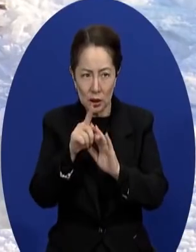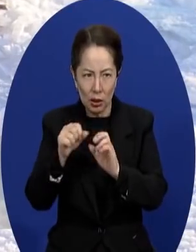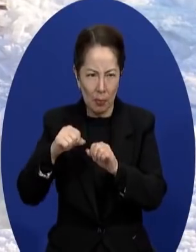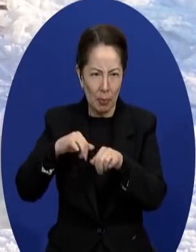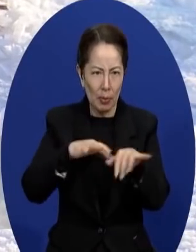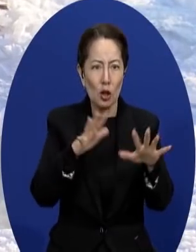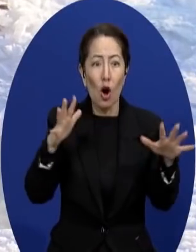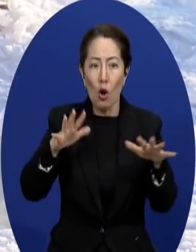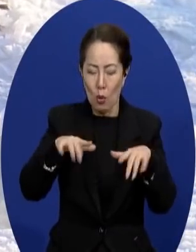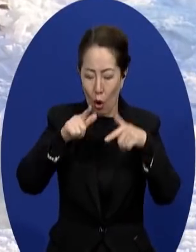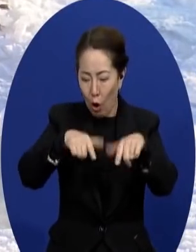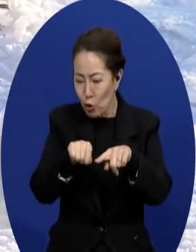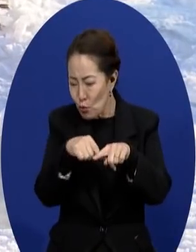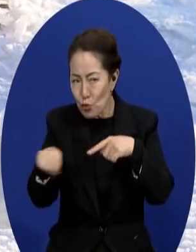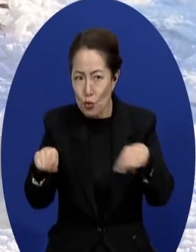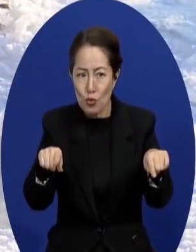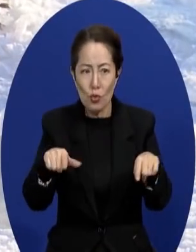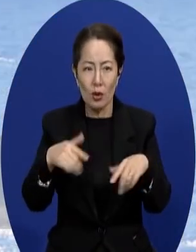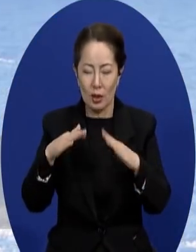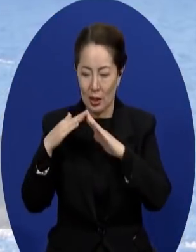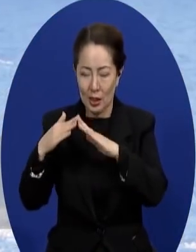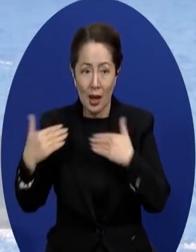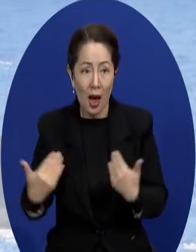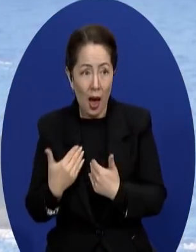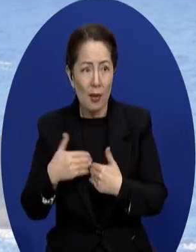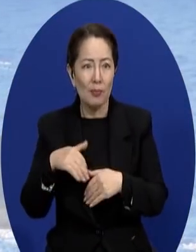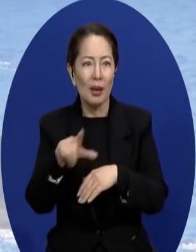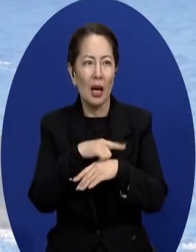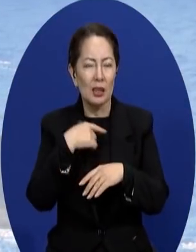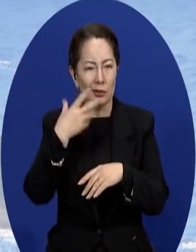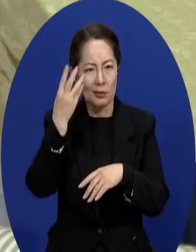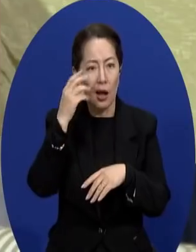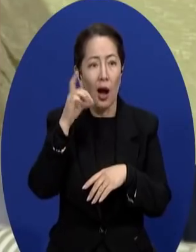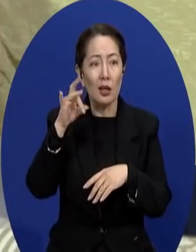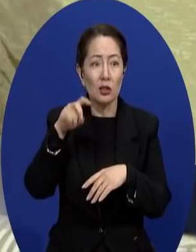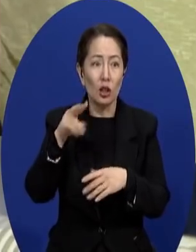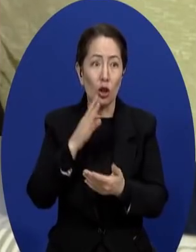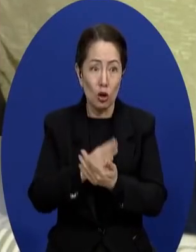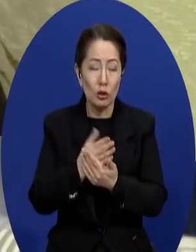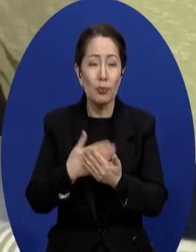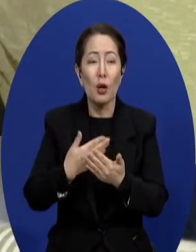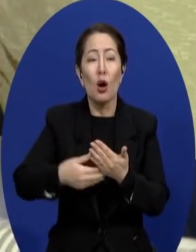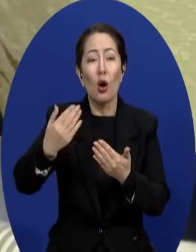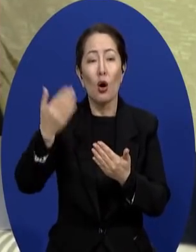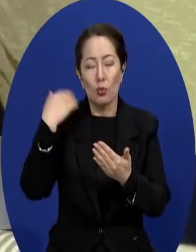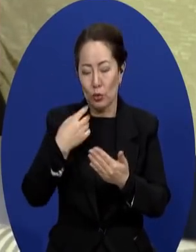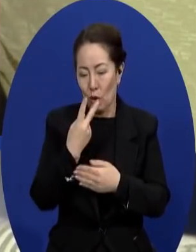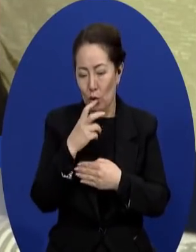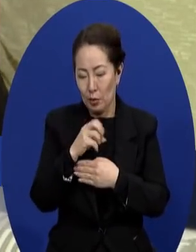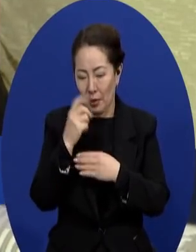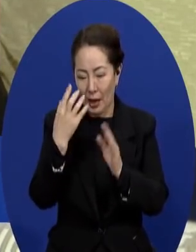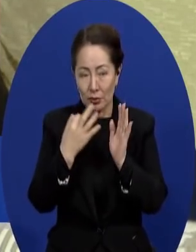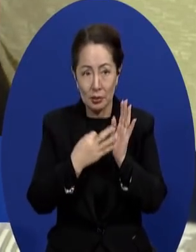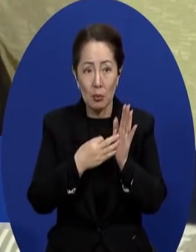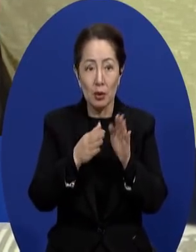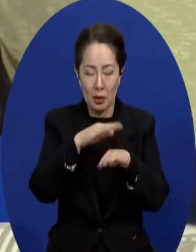томоохон гол мөрний дэргэд байдаг суурин газруудад энхүү эрсдэл дагуулах болжээ. Бидний одоо өмнө 18 онд барьсан одоо Игийн